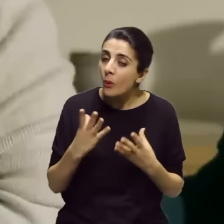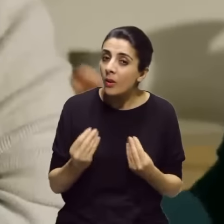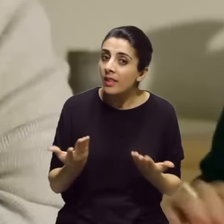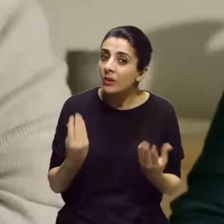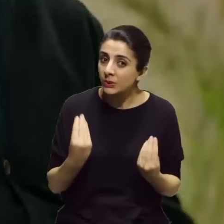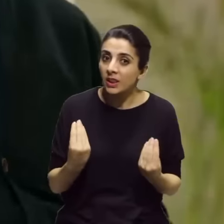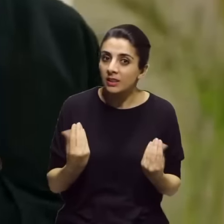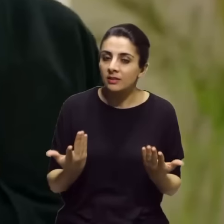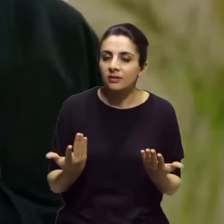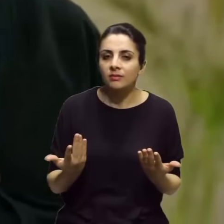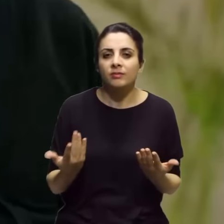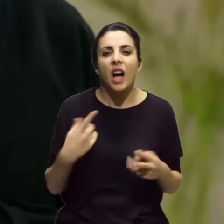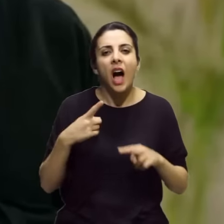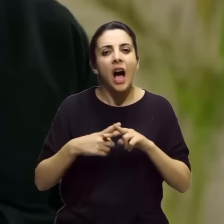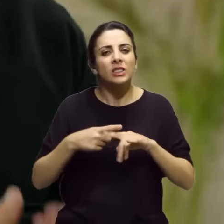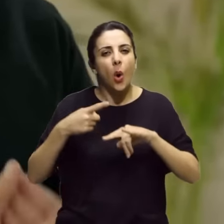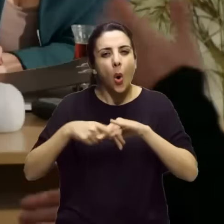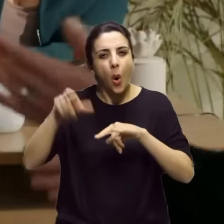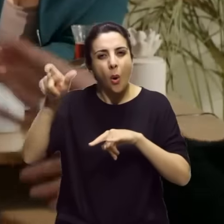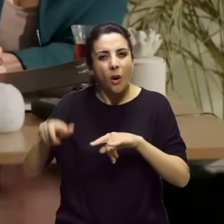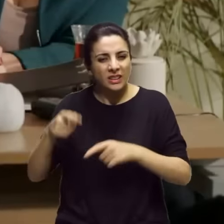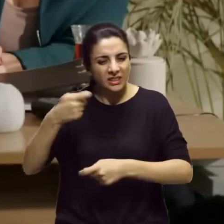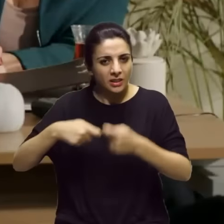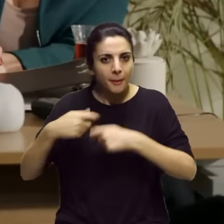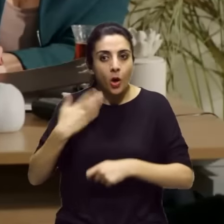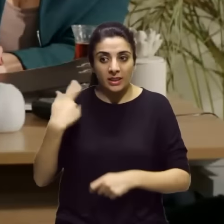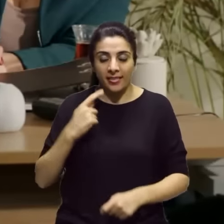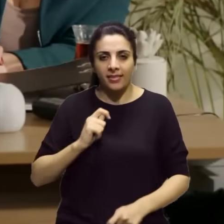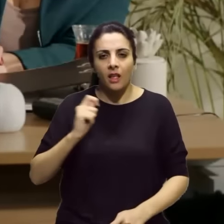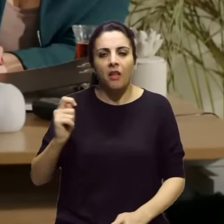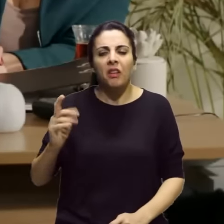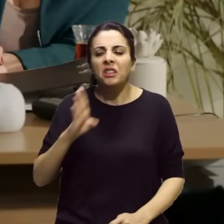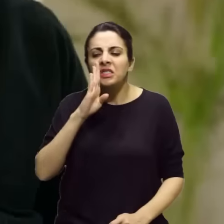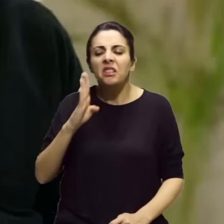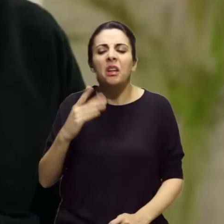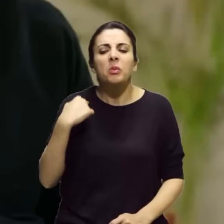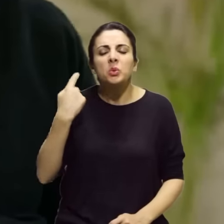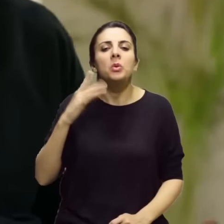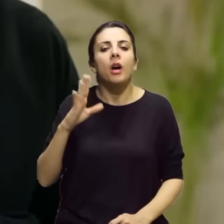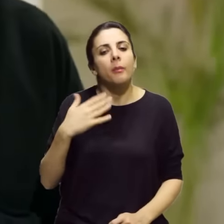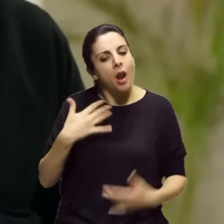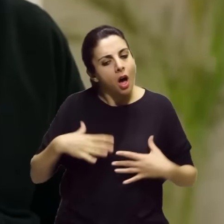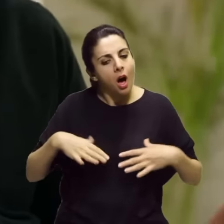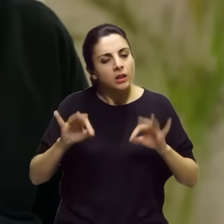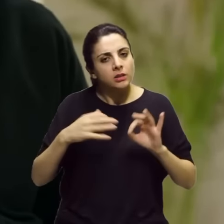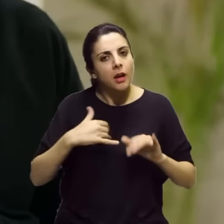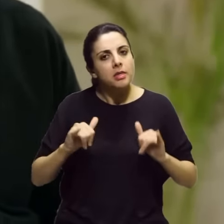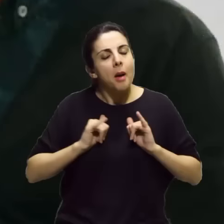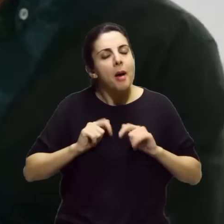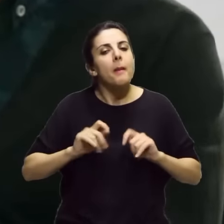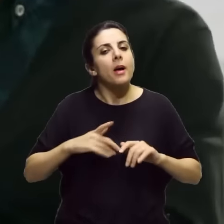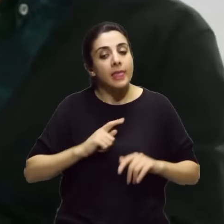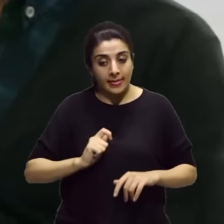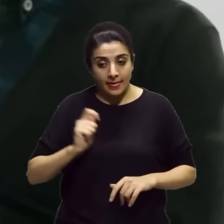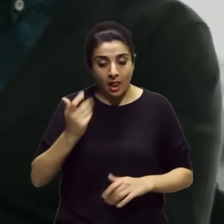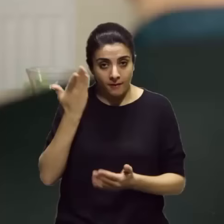neymiş, ne güzel. Ya Akasyalar Holding'e ben bir teklif sunmuştum. Ya beni çok ciddiye almazlar dedim. Ama yine de hazırlandım. Tembellik etmedim,